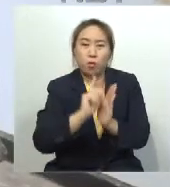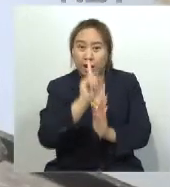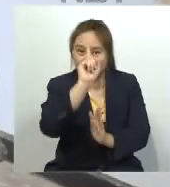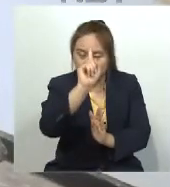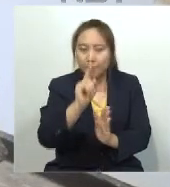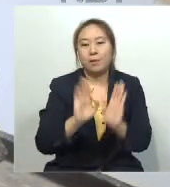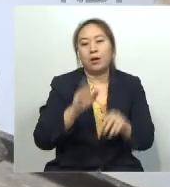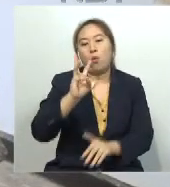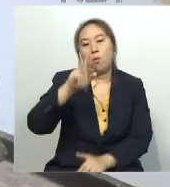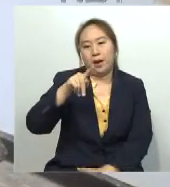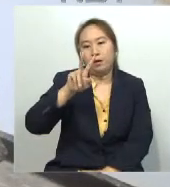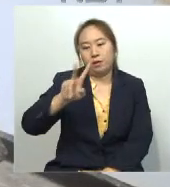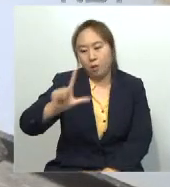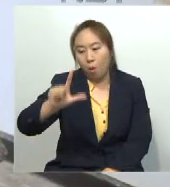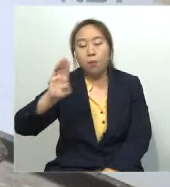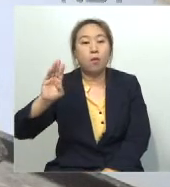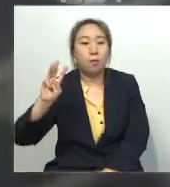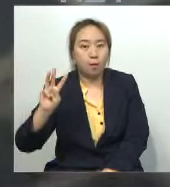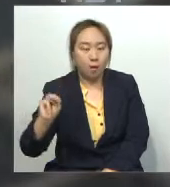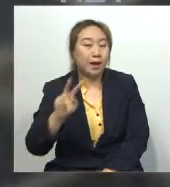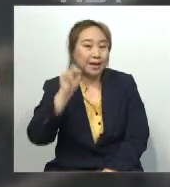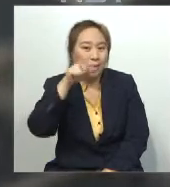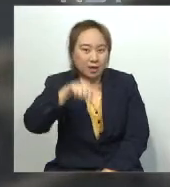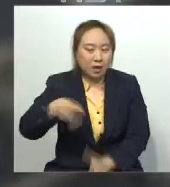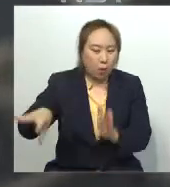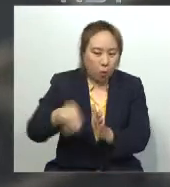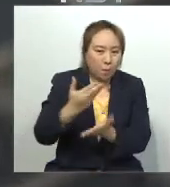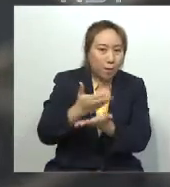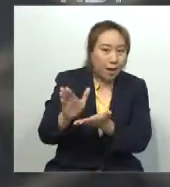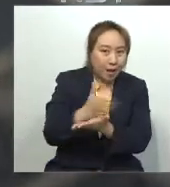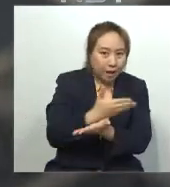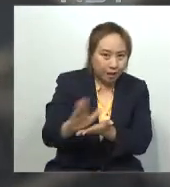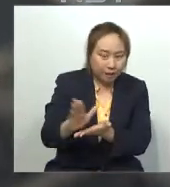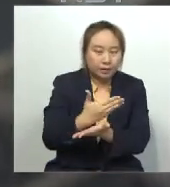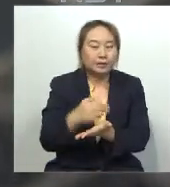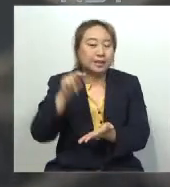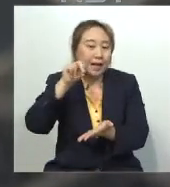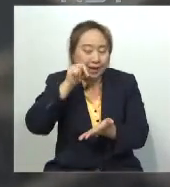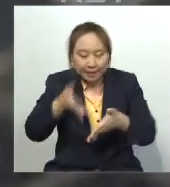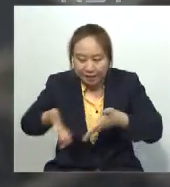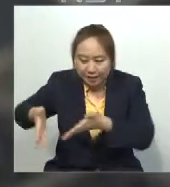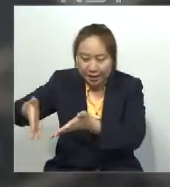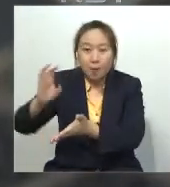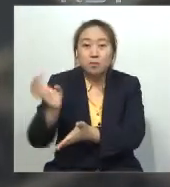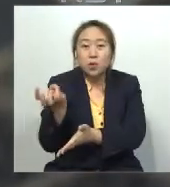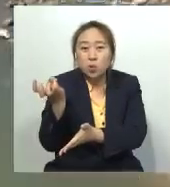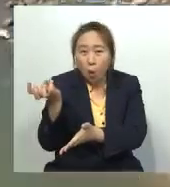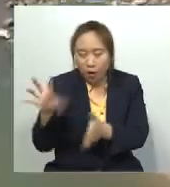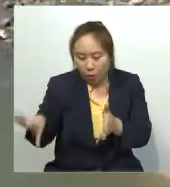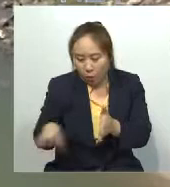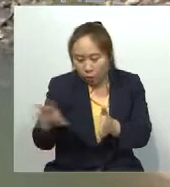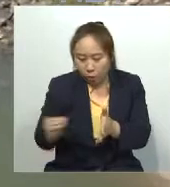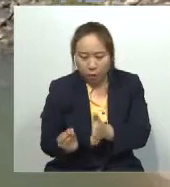าทีนะครับการสูบน้ำที่นี่จะแบ่งรอบในการสูบนะครับโดยจะสูบน้ำจากแม่น้ำน้อยทยอยเข้าไปในพื้น